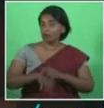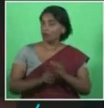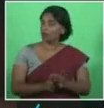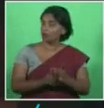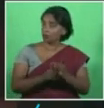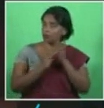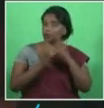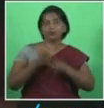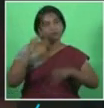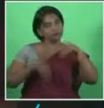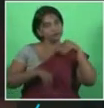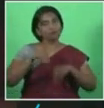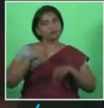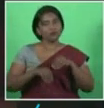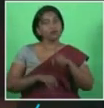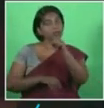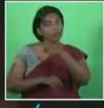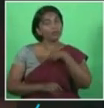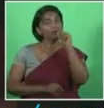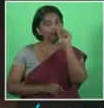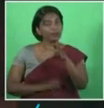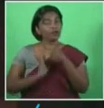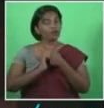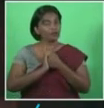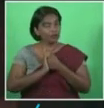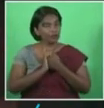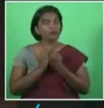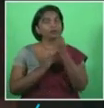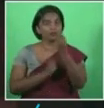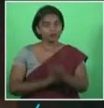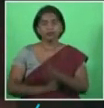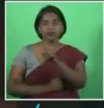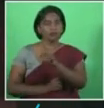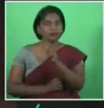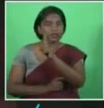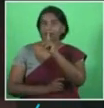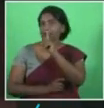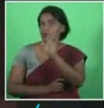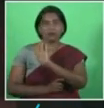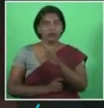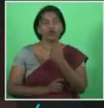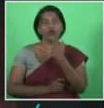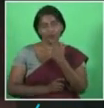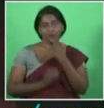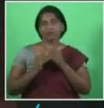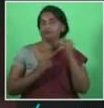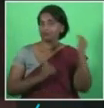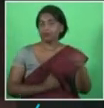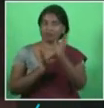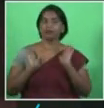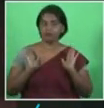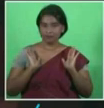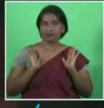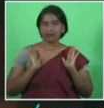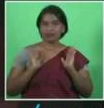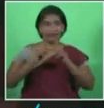කාලෙට මැතිවරණේ තියන්න ඔබතුමාටත් මම කියන්න ඕනේ ඒ ගරුත්වය මම දෙනවා ඔබතුමා වචනයකින්වත් කියලා නැහැ. ඔව් මේ අපි මේක කල් දාන්න ඕනේ කියන කාරණා.